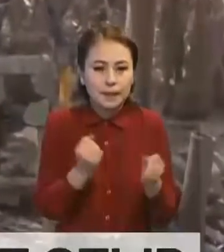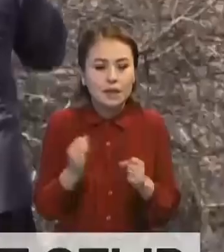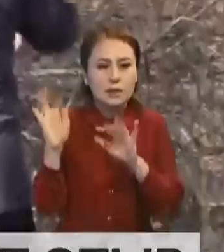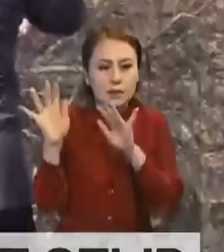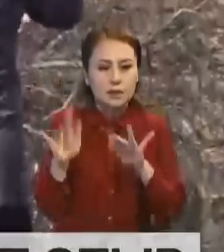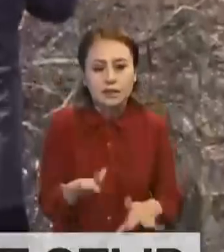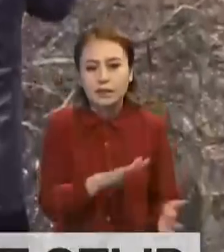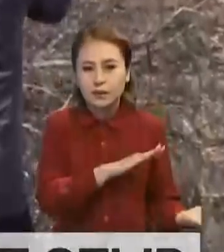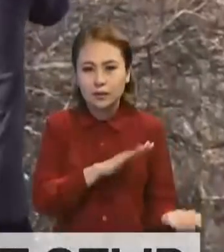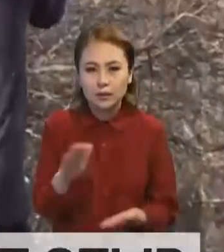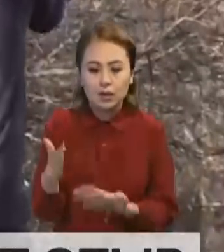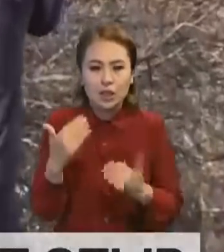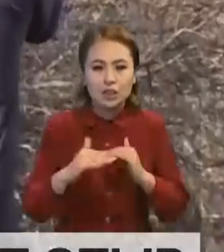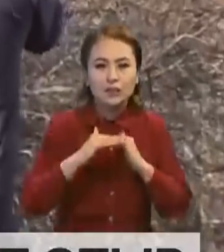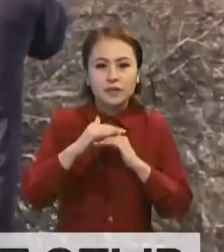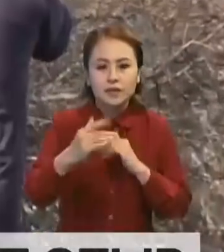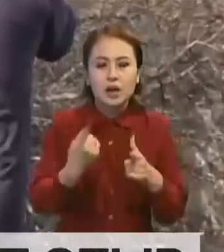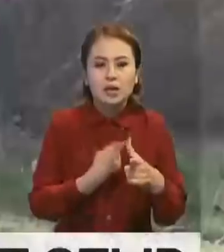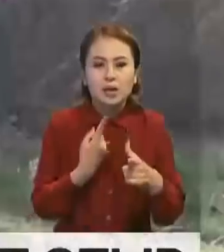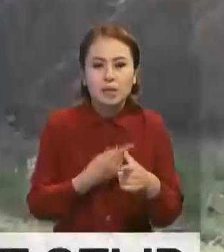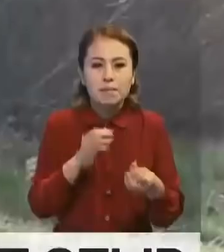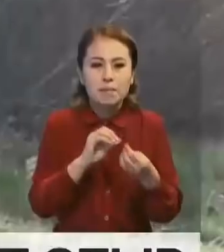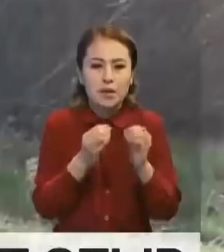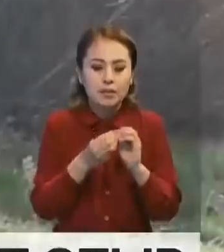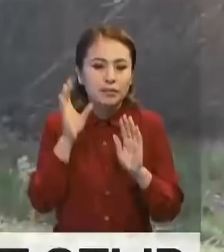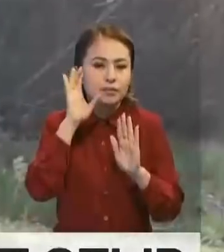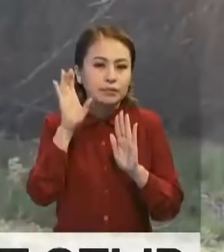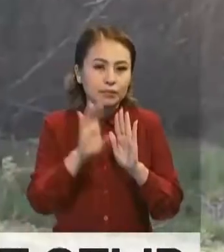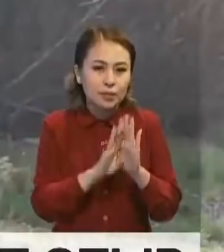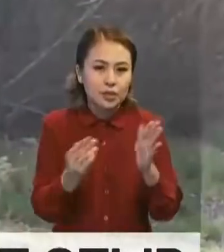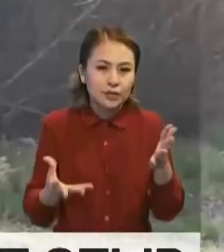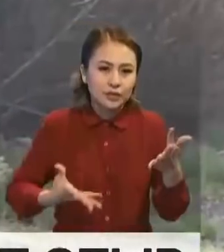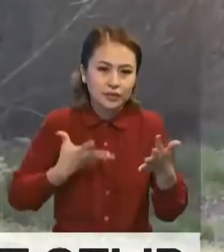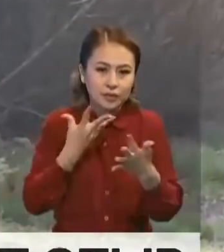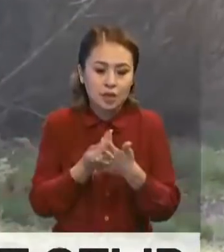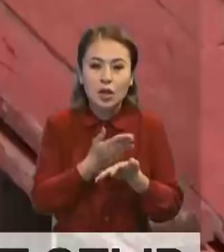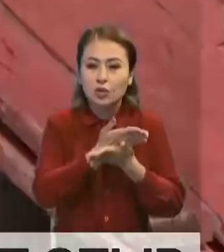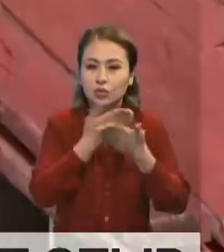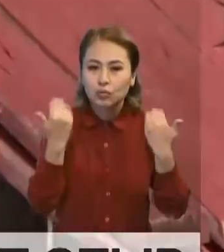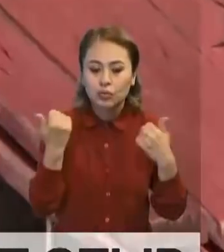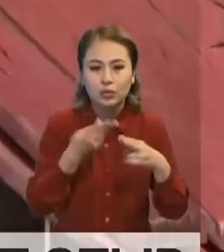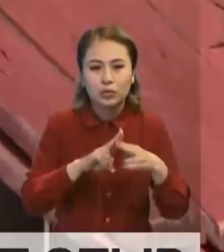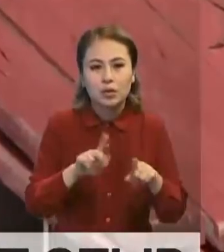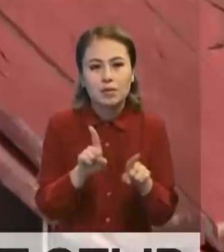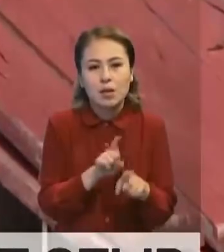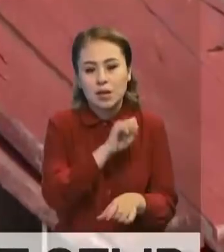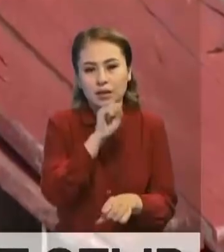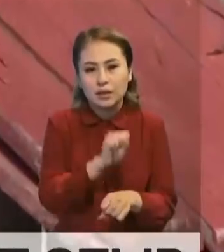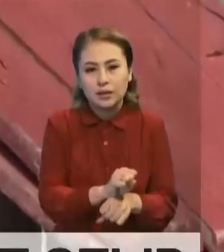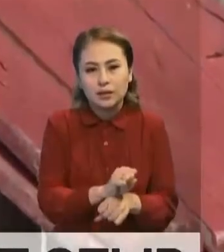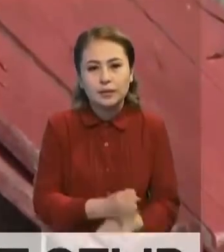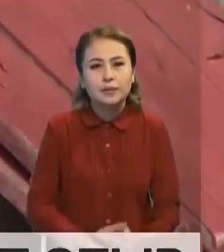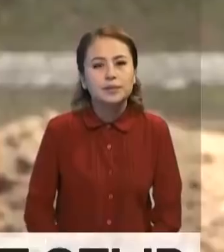қалады. Жергілікті шенділер аталған проблемадан құлағдар. Олар қаржының жоқтығы жұмыстарға қол байлау болып тұрғанын